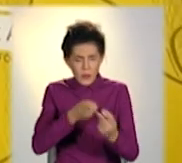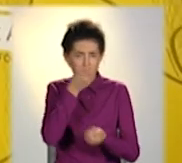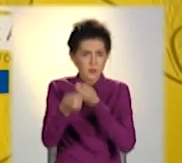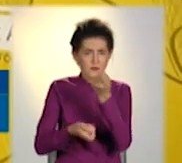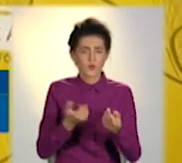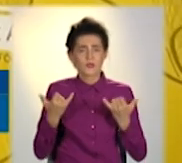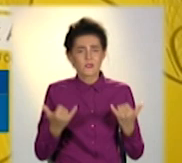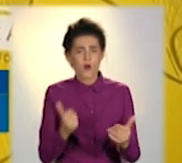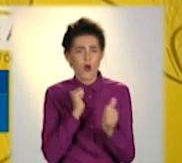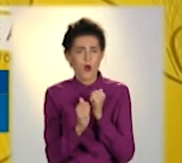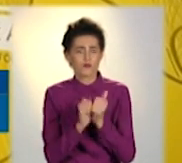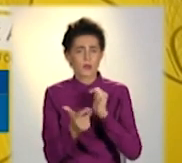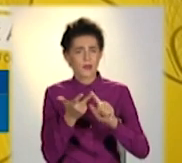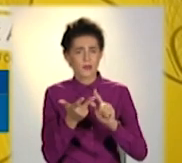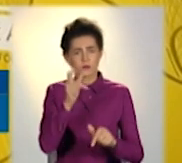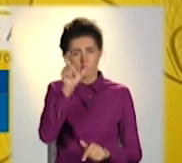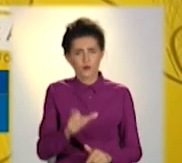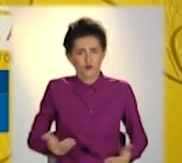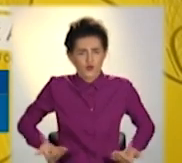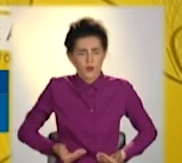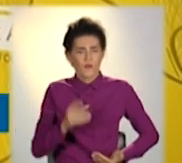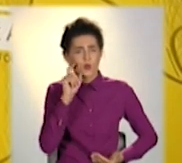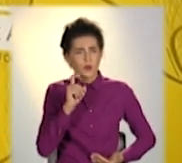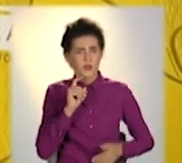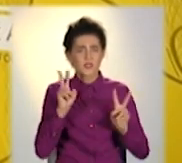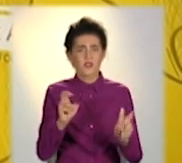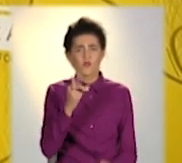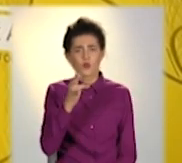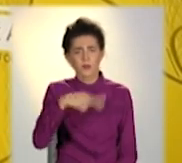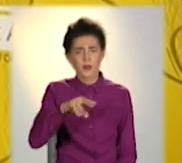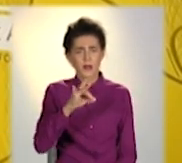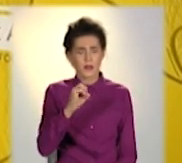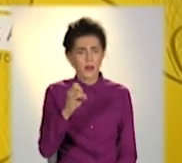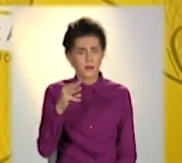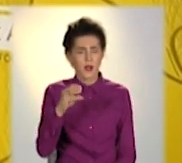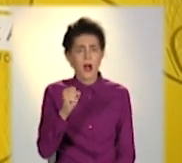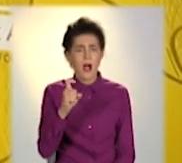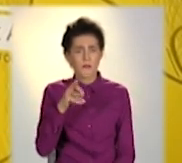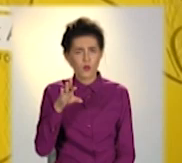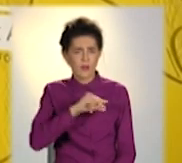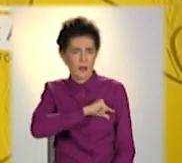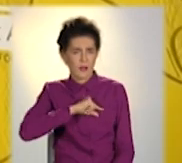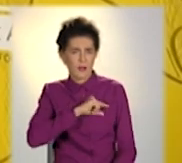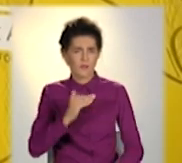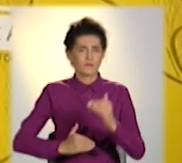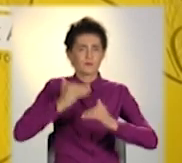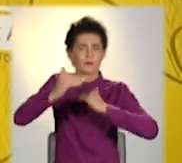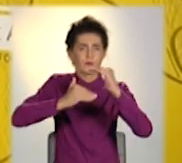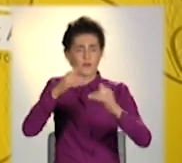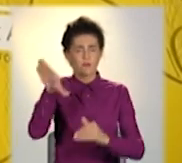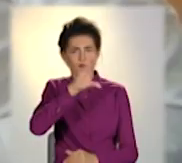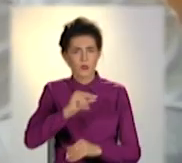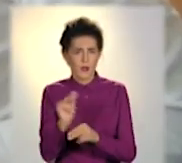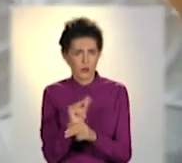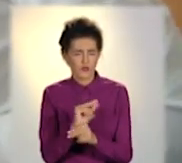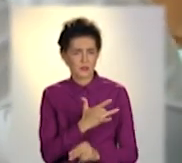сегодня каждый третий житель Украины считает фонд Рината Ахметова лидером украинской благотворительности в борьбе с заболеваниями сердца у